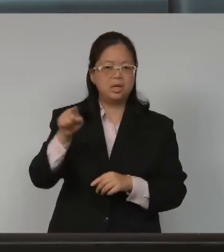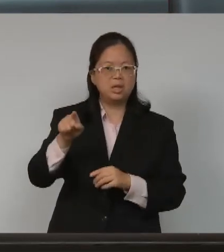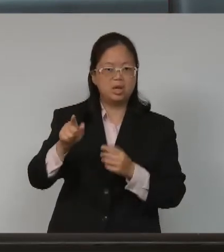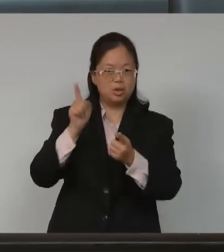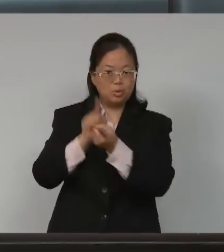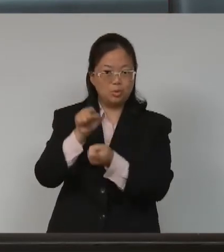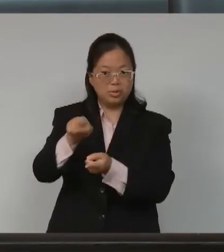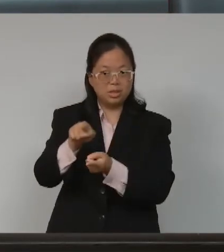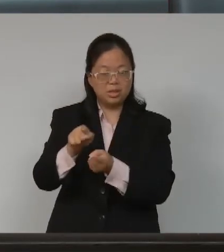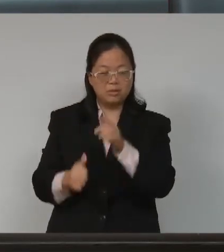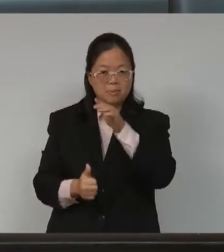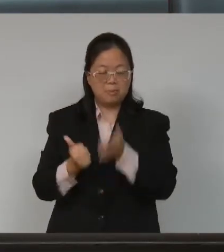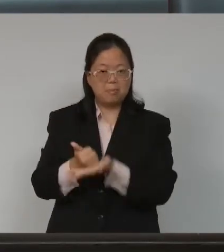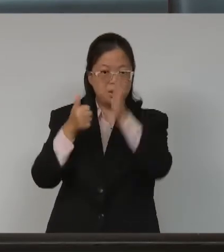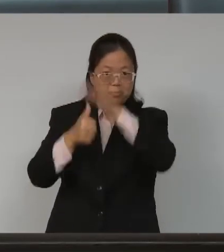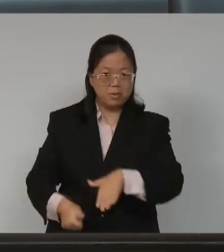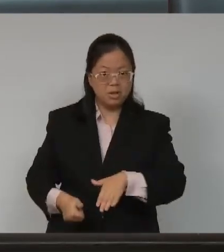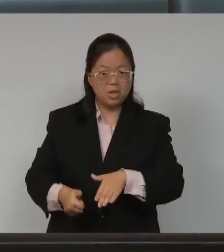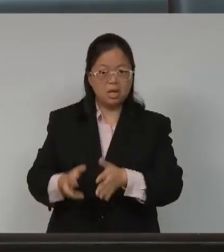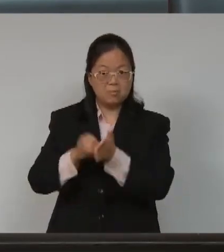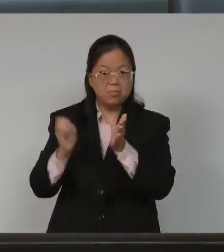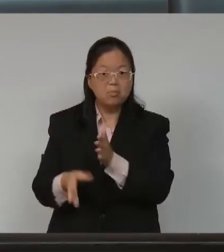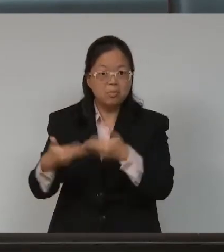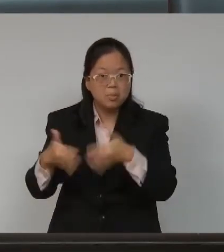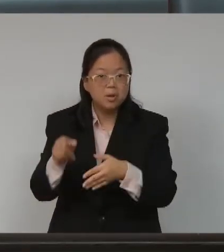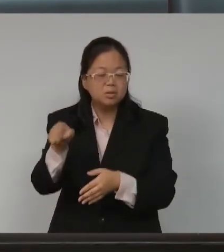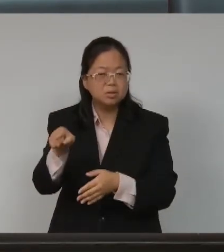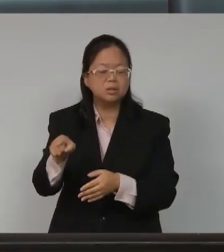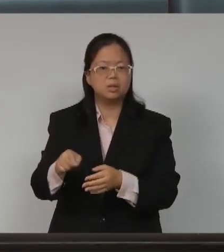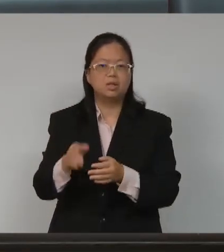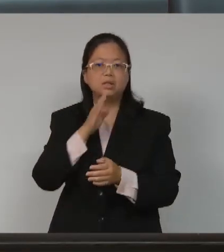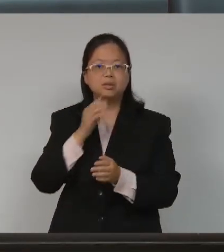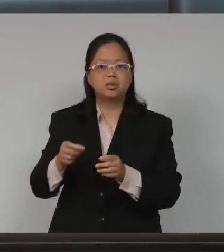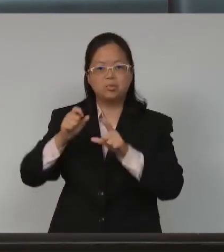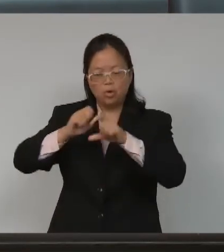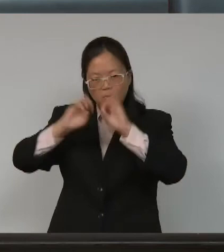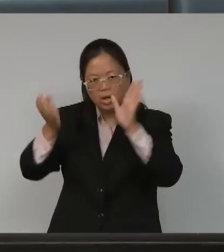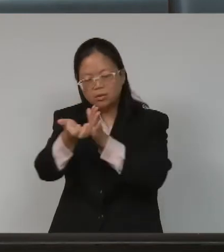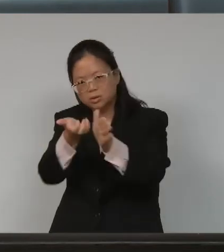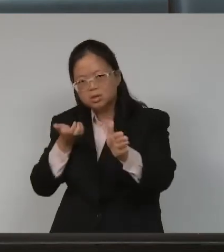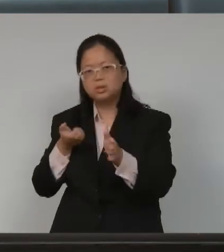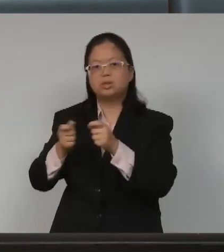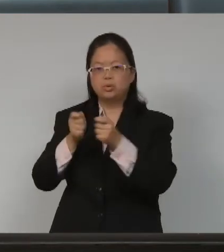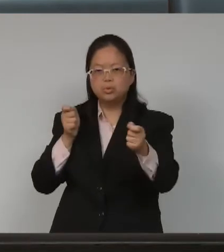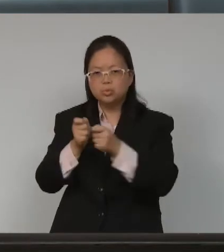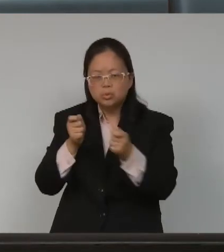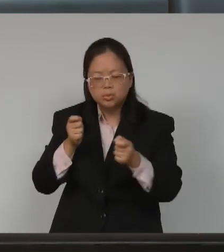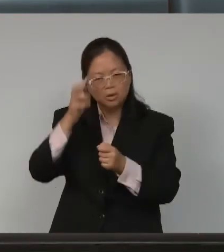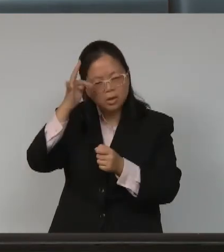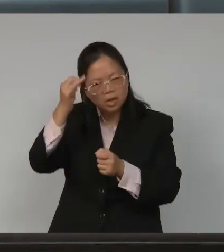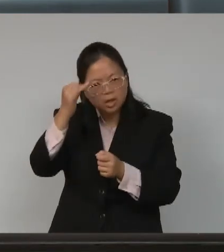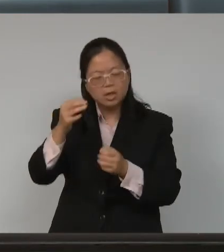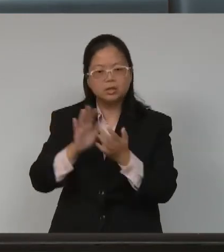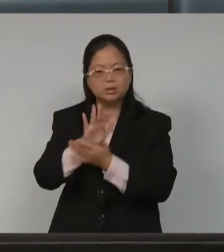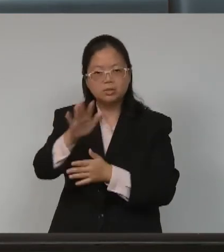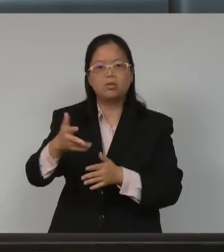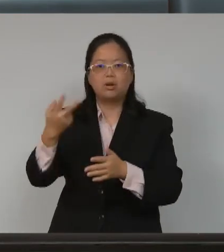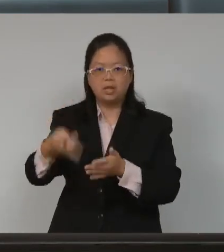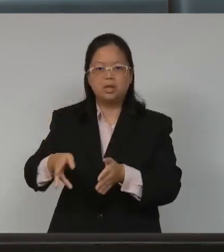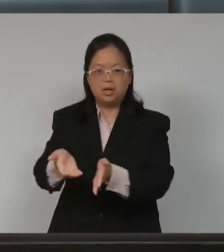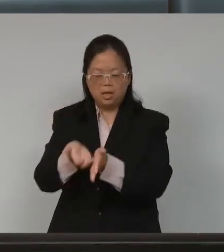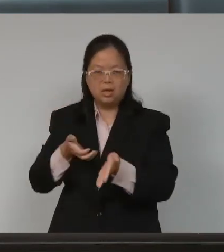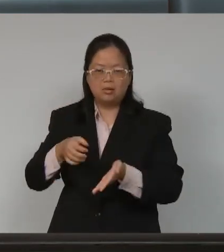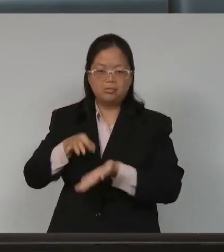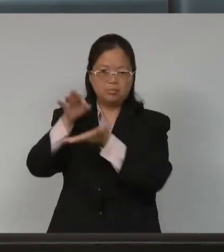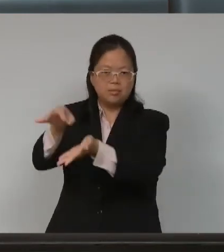限制，他要求说我是在法律案通过但是还没有公告前的多久之前我就要提出，但是我们都没有，我们甚至允许对于已